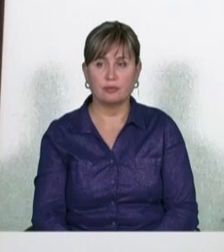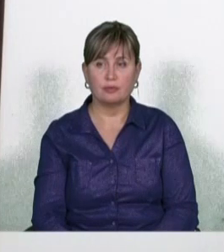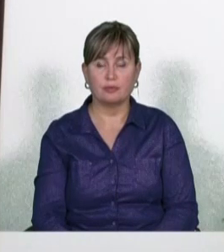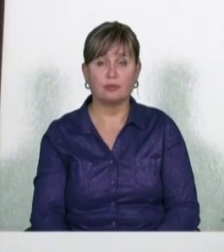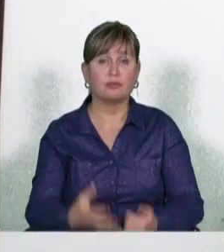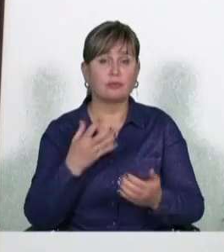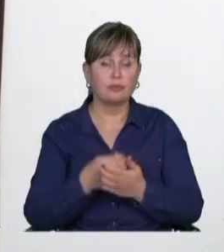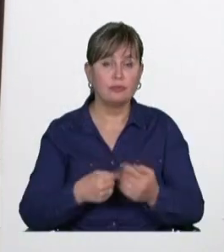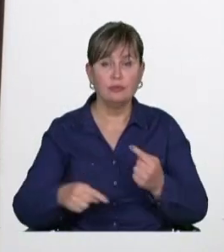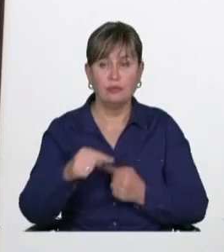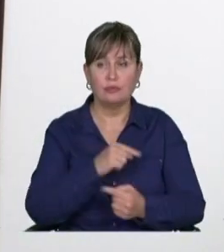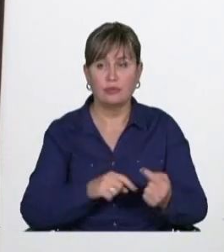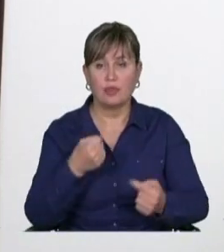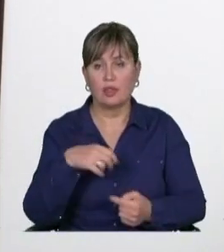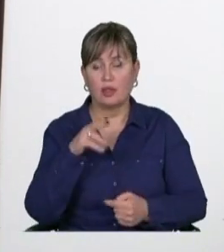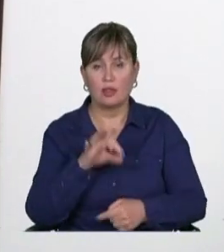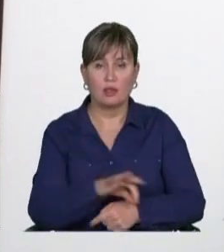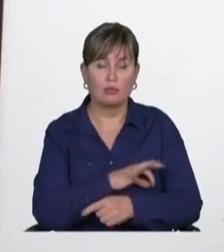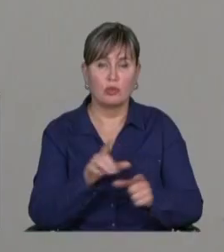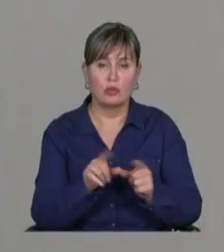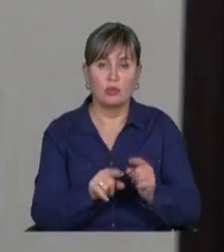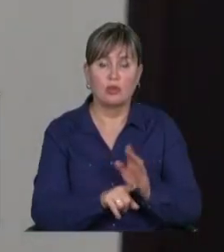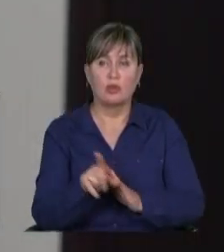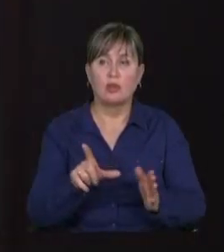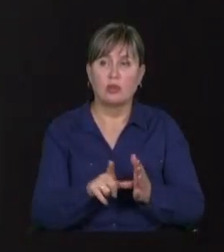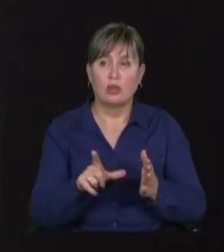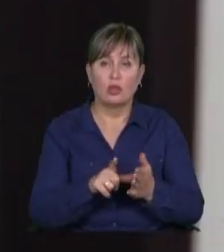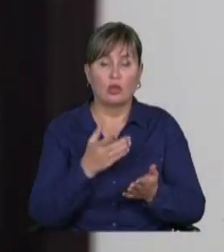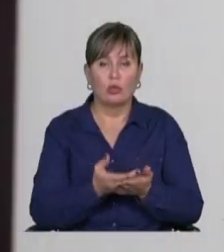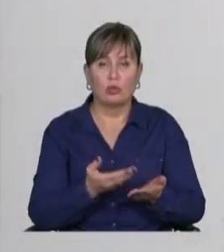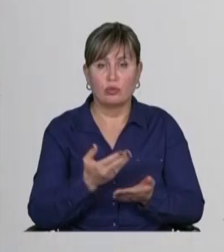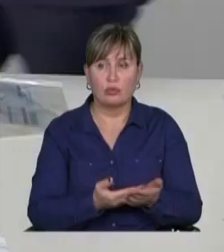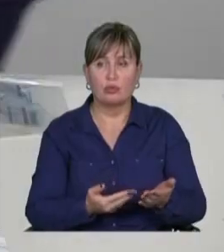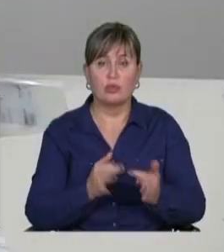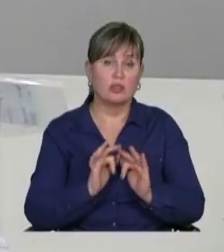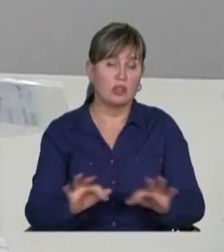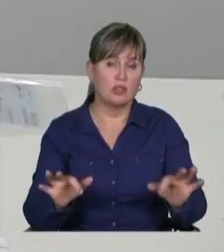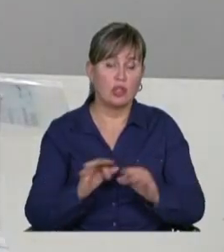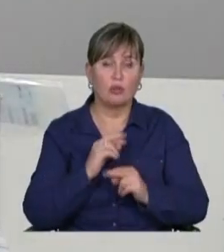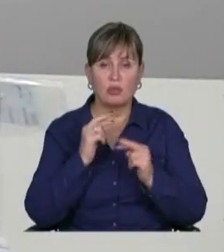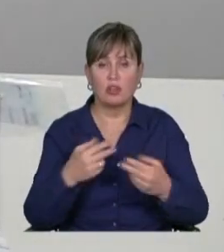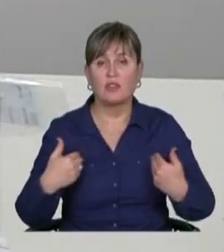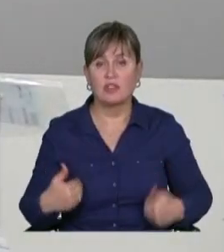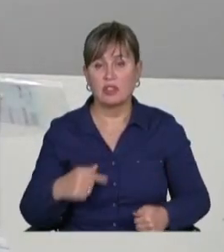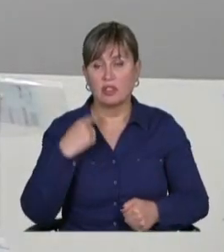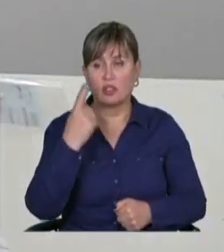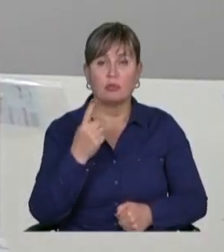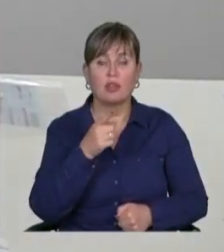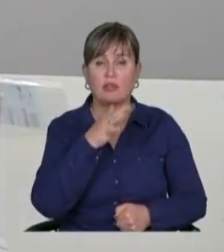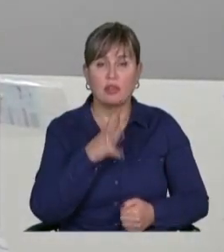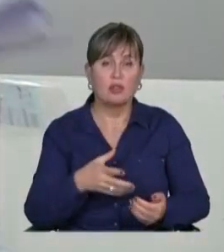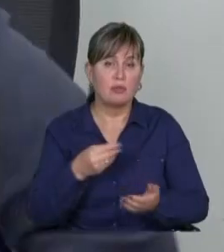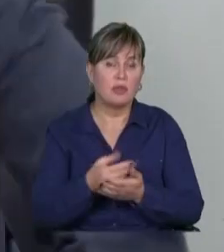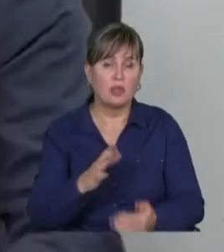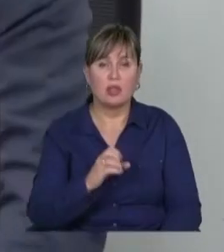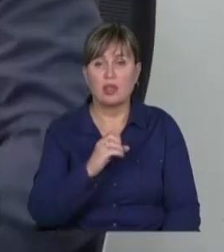Свой бизнес Айдар Масатбаев вместе с супругой начинал в качестве налогового консультанта. К ним за разъяснением обращались физические лица. Первое время они оплачивали